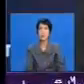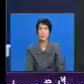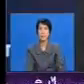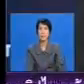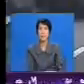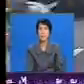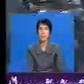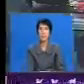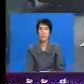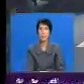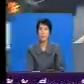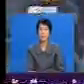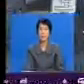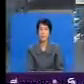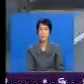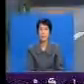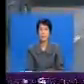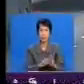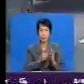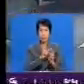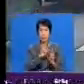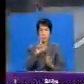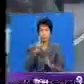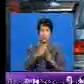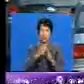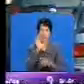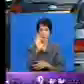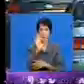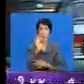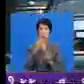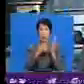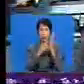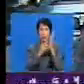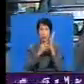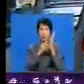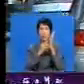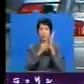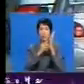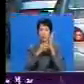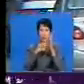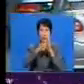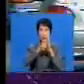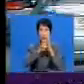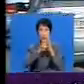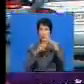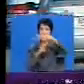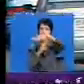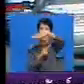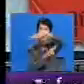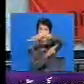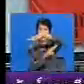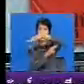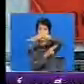ค่ะ ตั้งแต่วันที่1กันยายนเป็นต้นไปกรุงเทพมหานครจะมีการปิดซ่อมสะพานข้ามแยกรัชโย